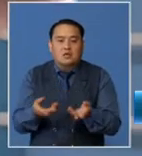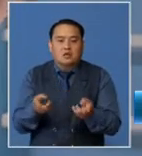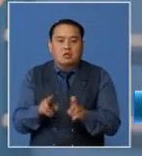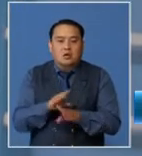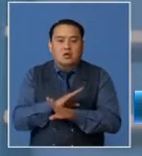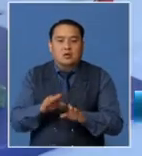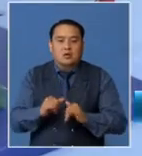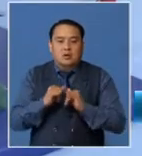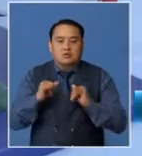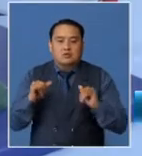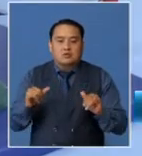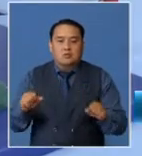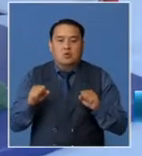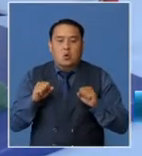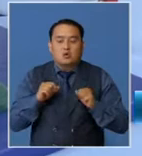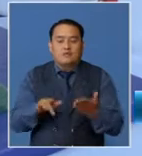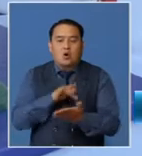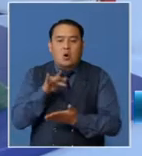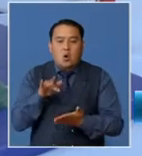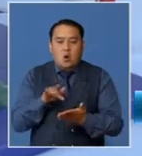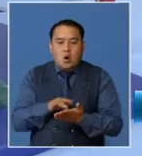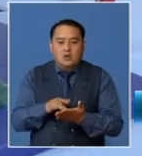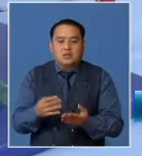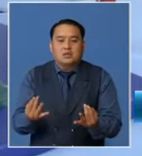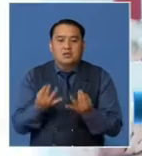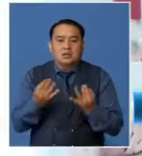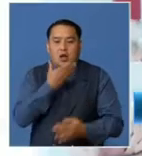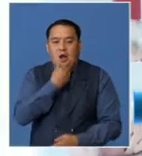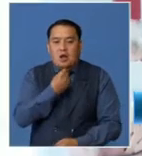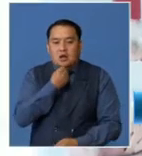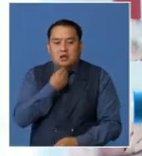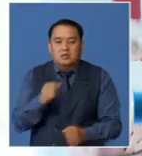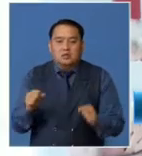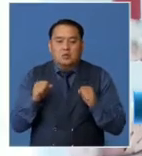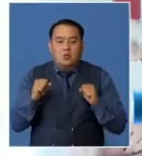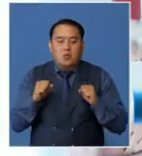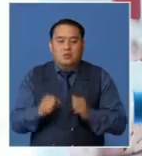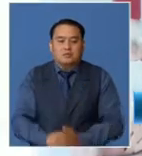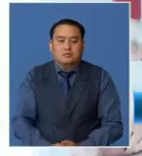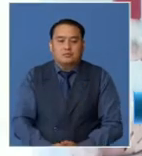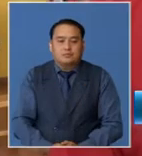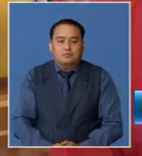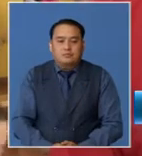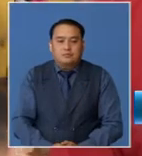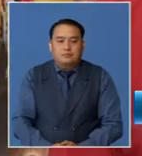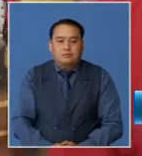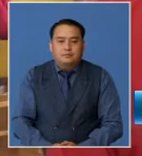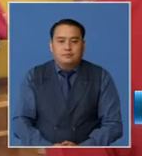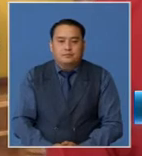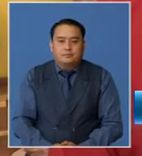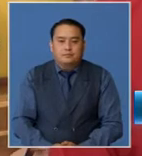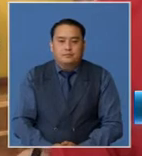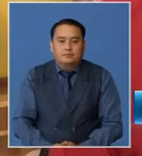от развития и популяризации в нашем городе одного из самых зрелищных, красивейших и динамичных видов спорта.